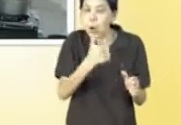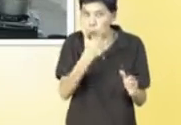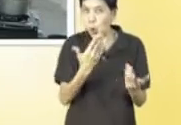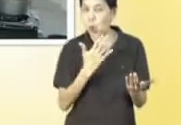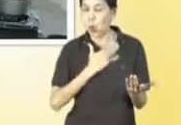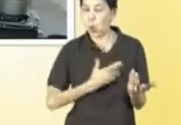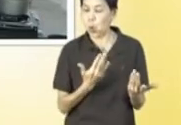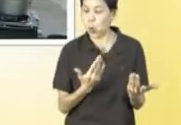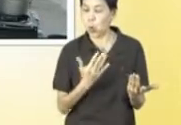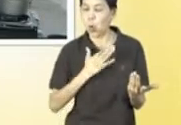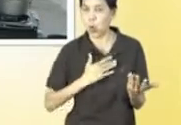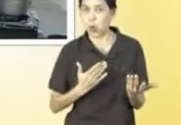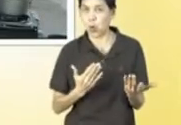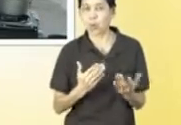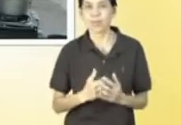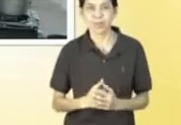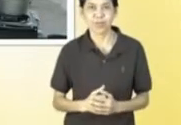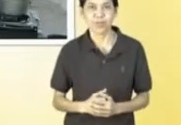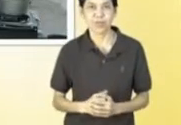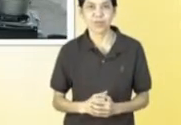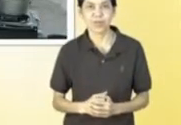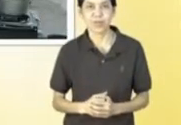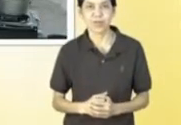ต้องใช้เวลานิดนึง ครับผม